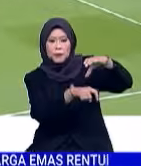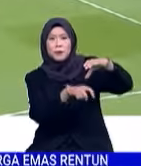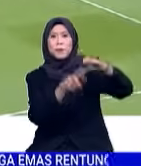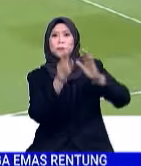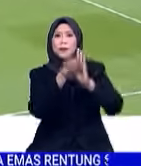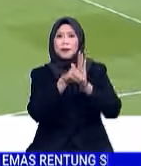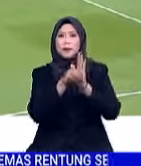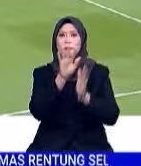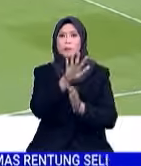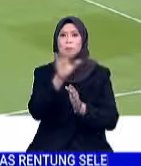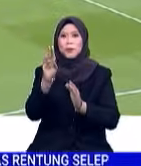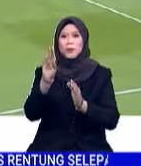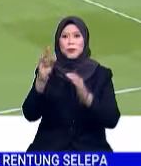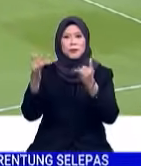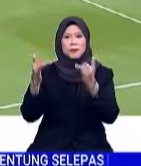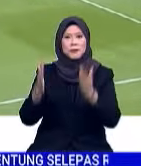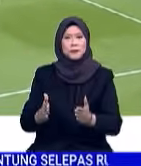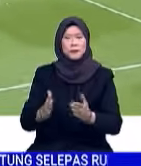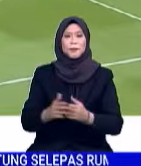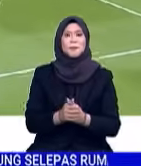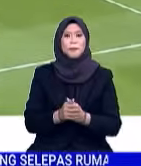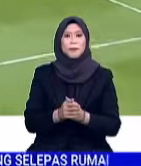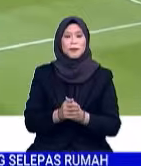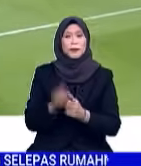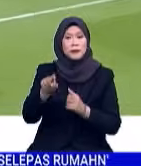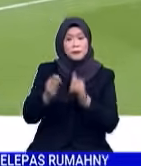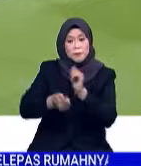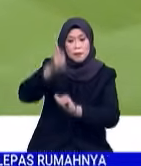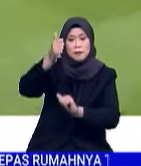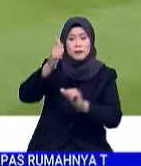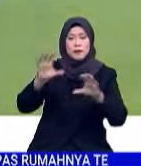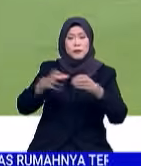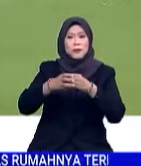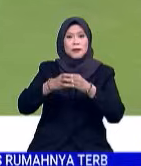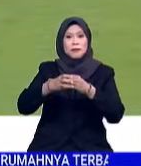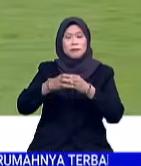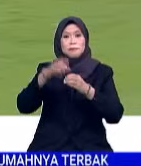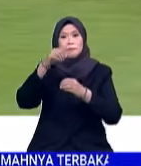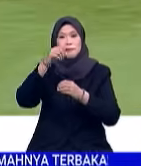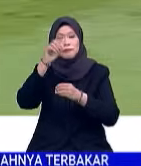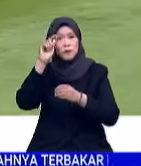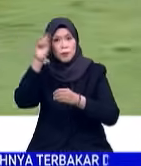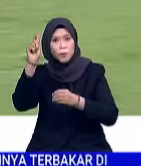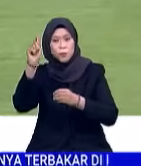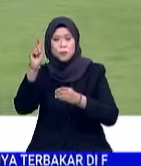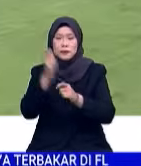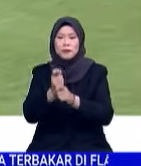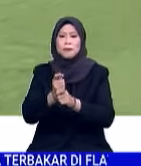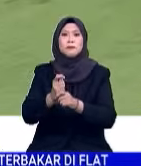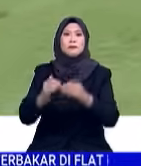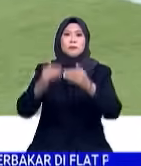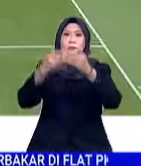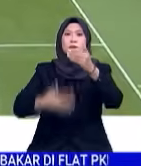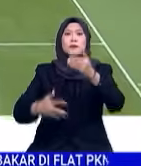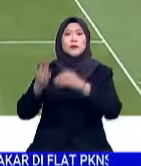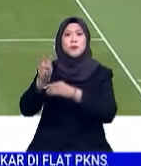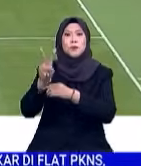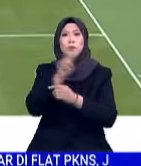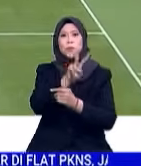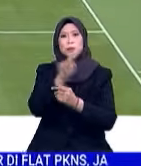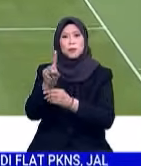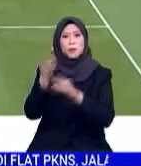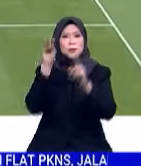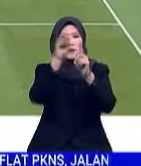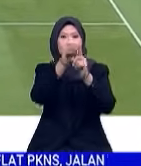minit ke-57 permainan. Keputusan itu berjaya memastikan skuad hitam putih tersebut kekal di tangga kedua dengan 21 mata dan